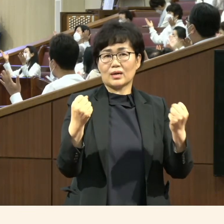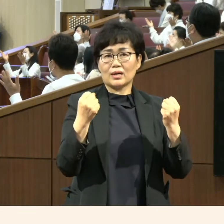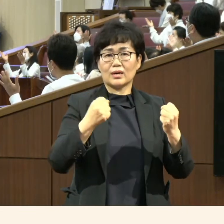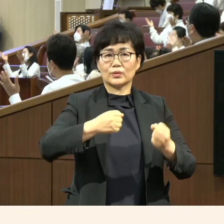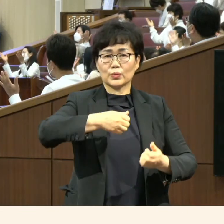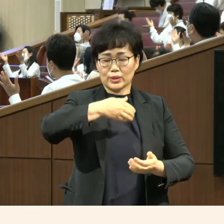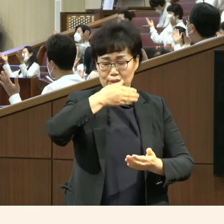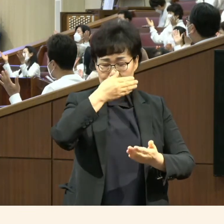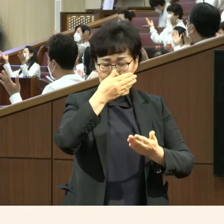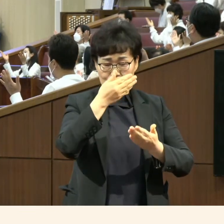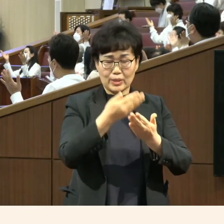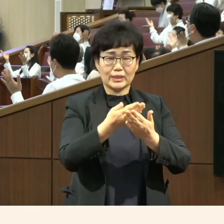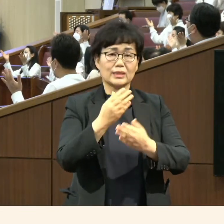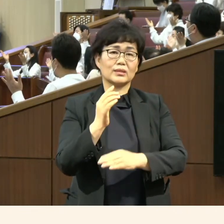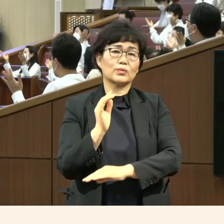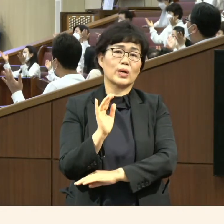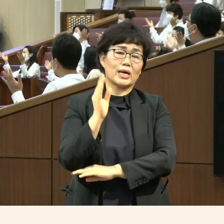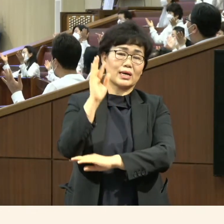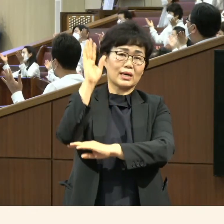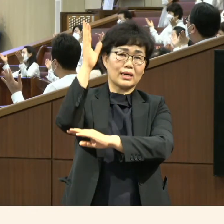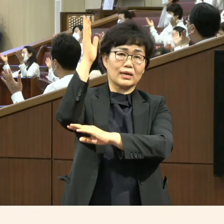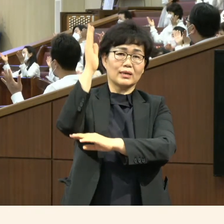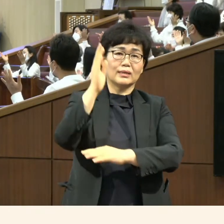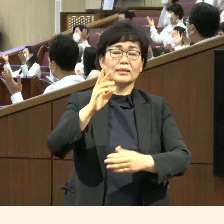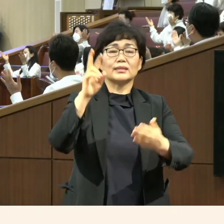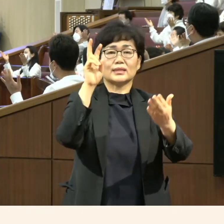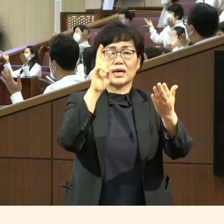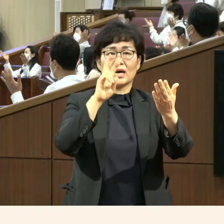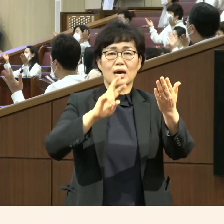힘과 존귀와 영광